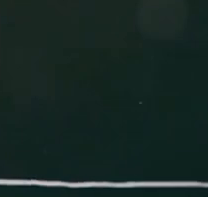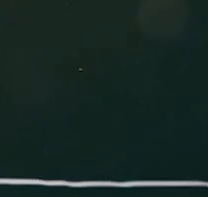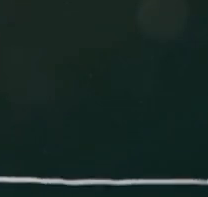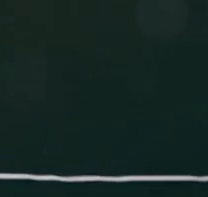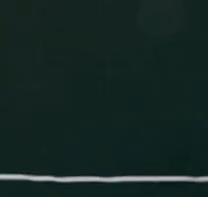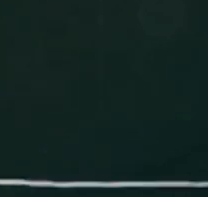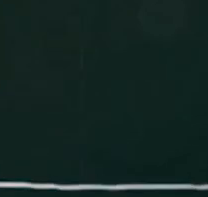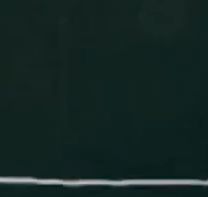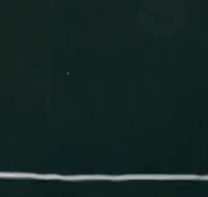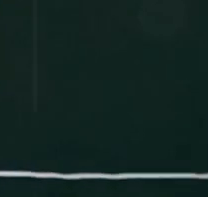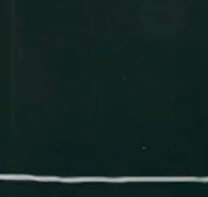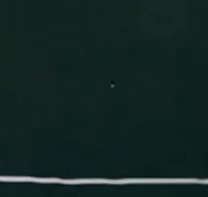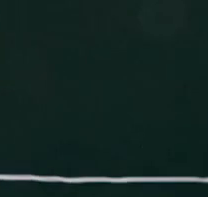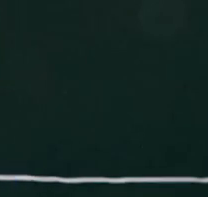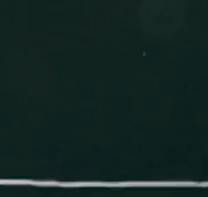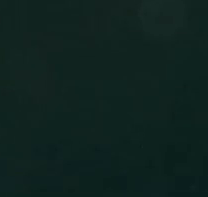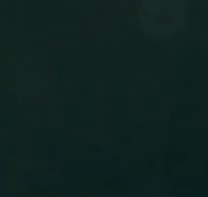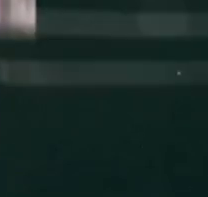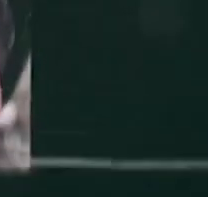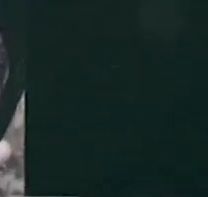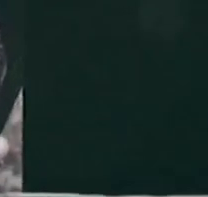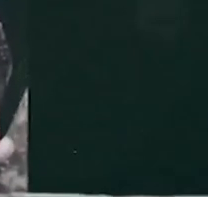hai hai